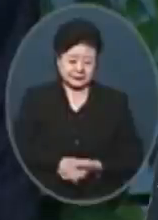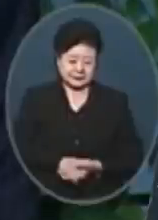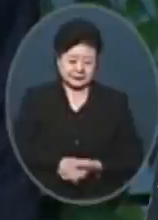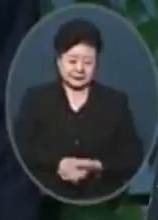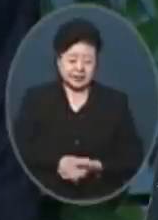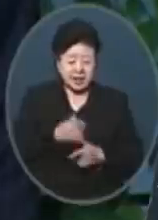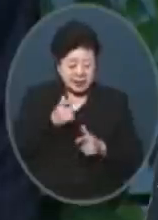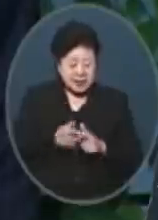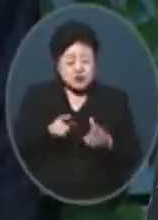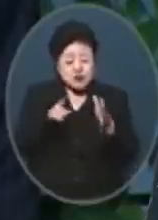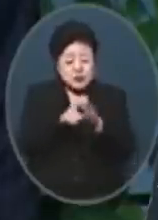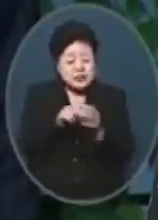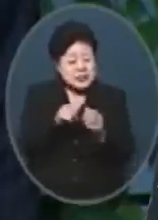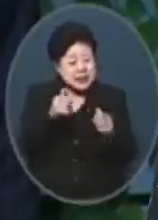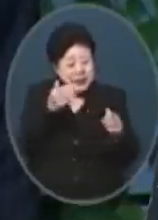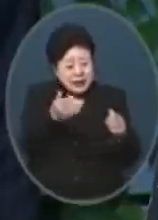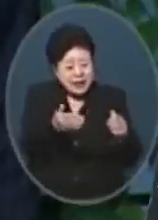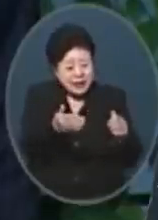그러므로 예수 믿는 사람에게